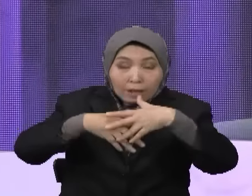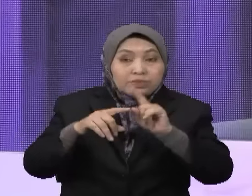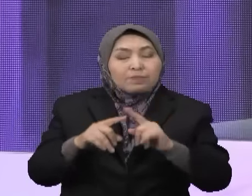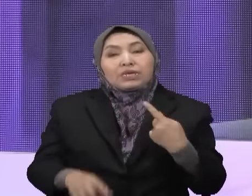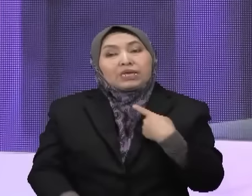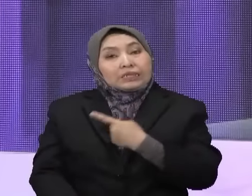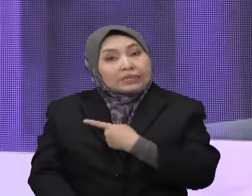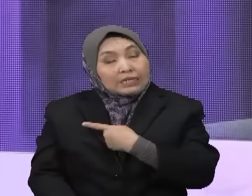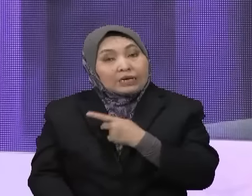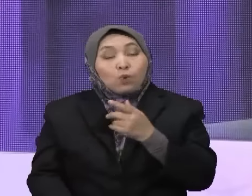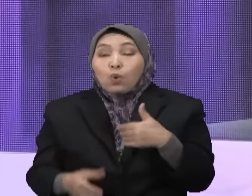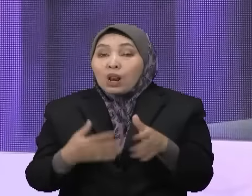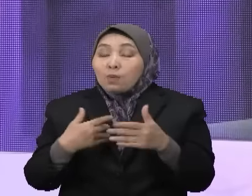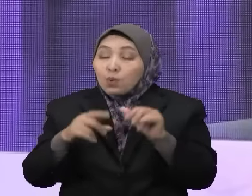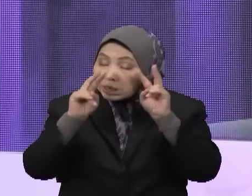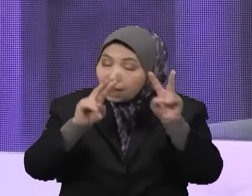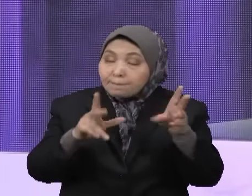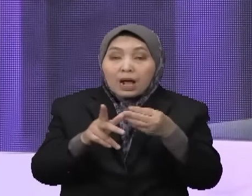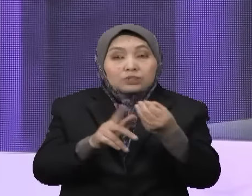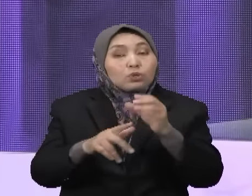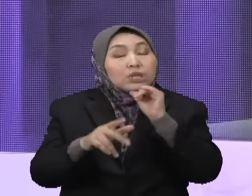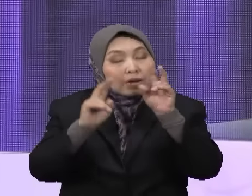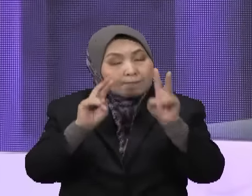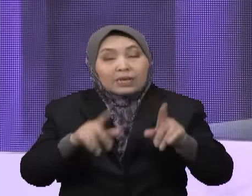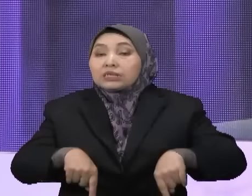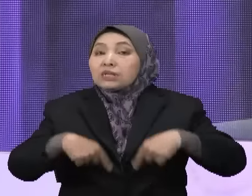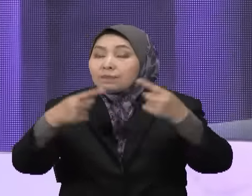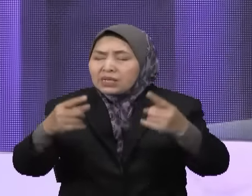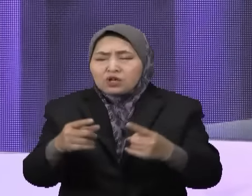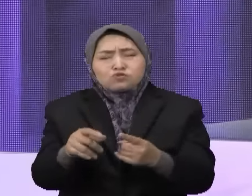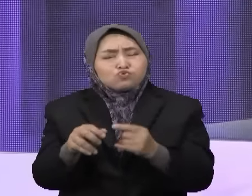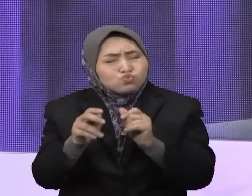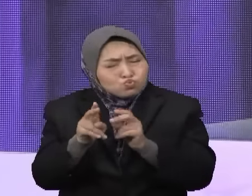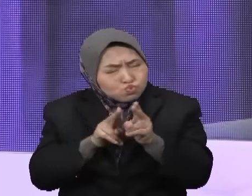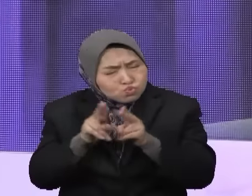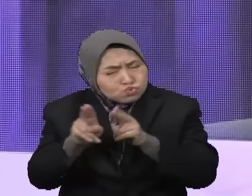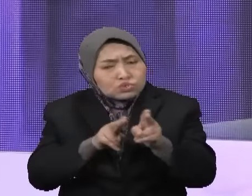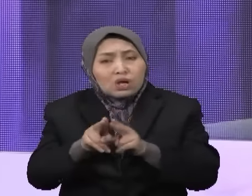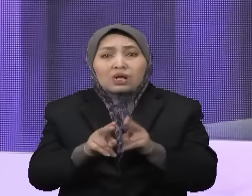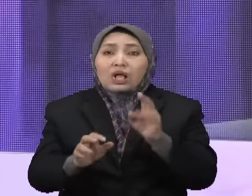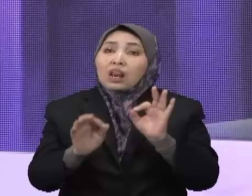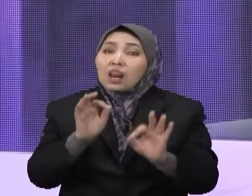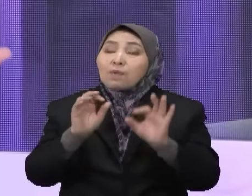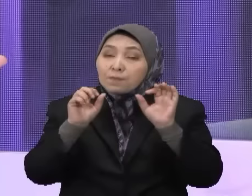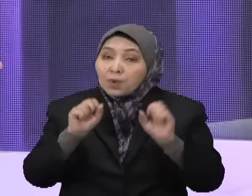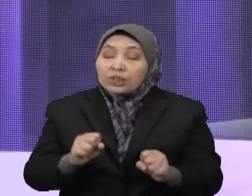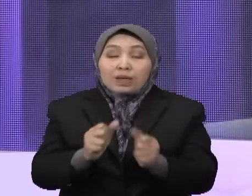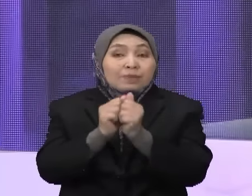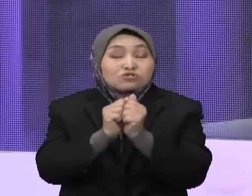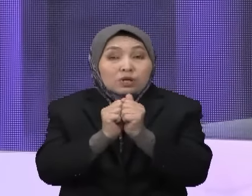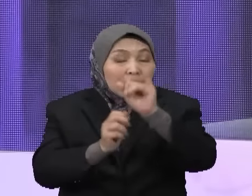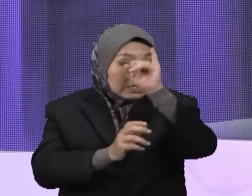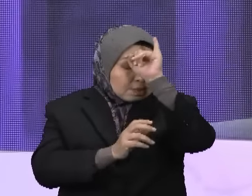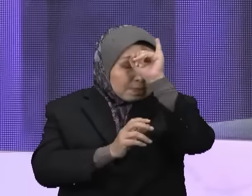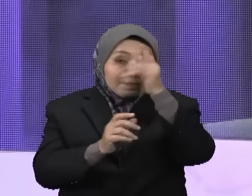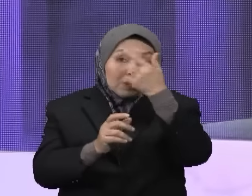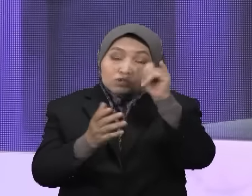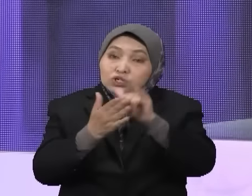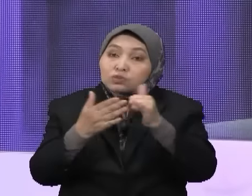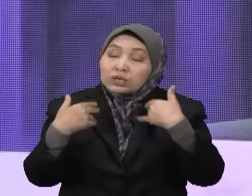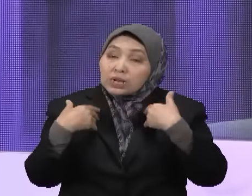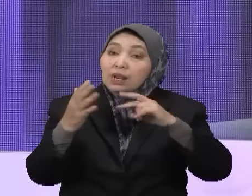kita, kalaupun nampak tak nampak, kita pergi juga, kita cuba sedaya upaya, ya, kalau dah boleh bersama dengan imam, kerana itu